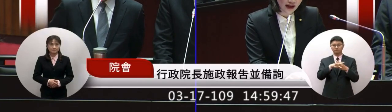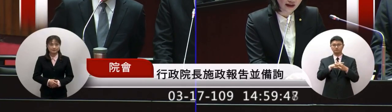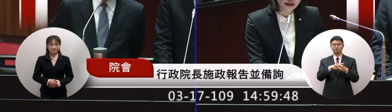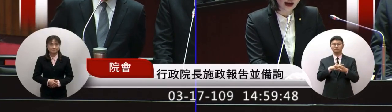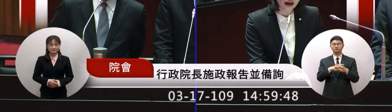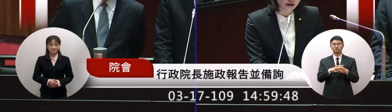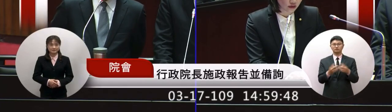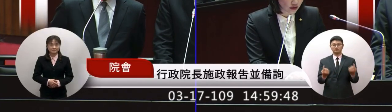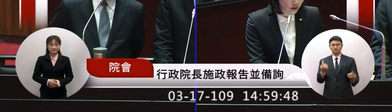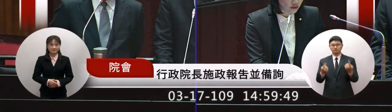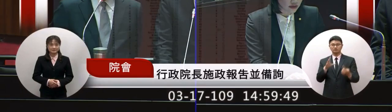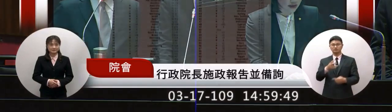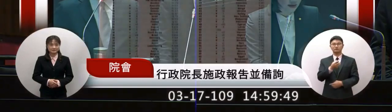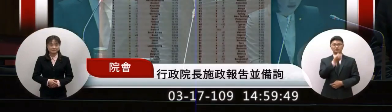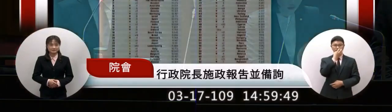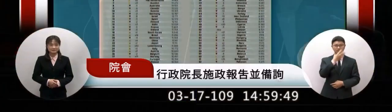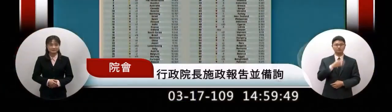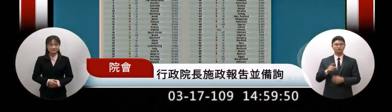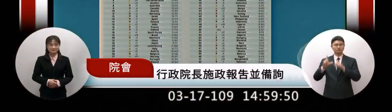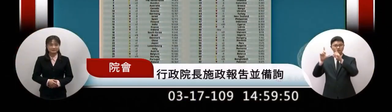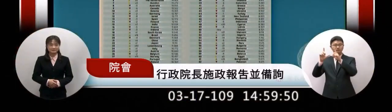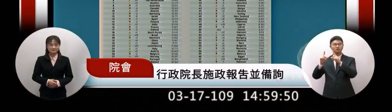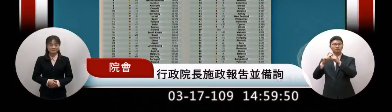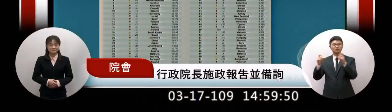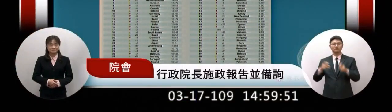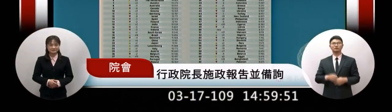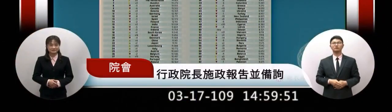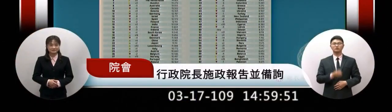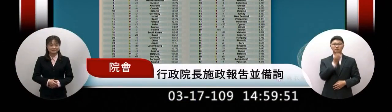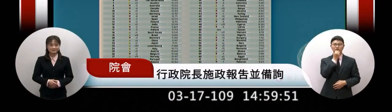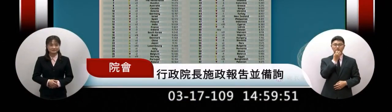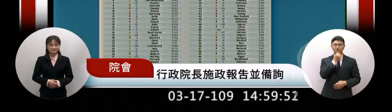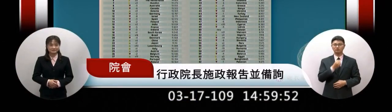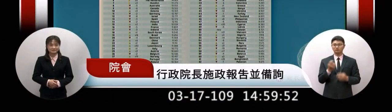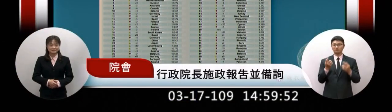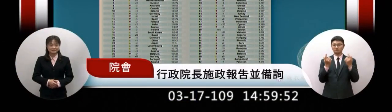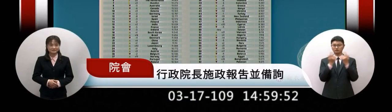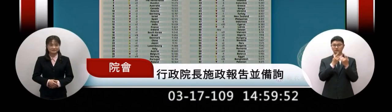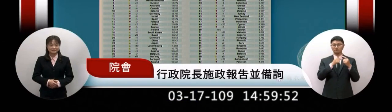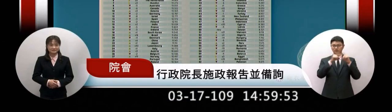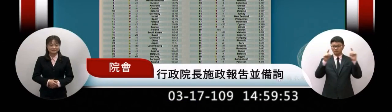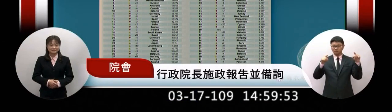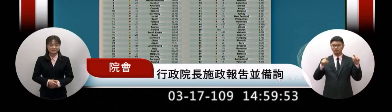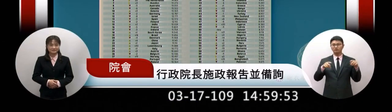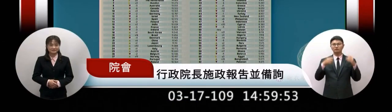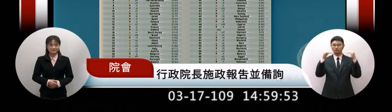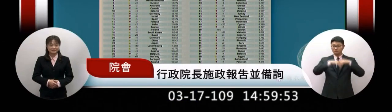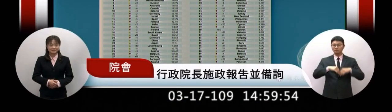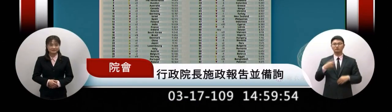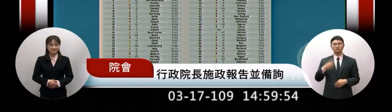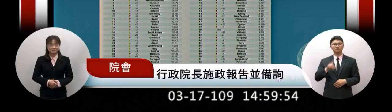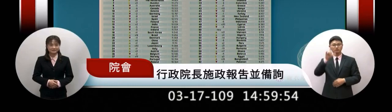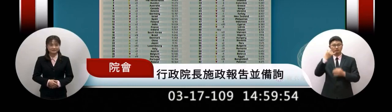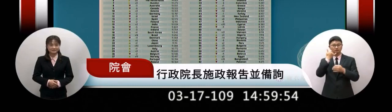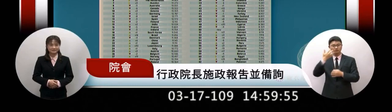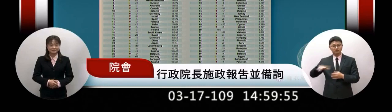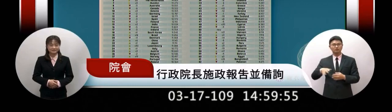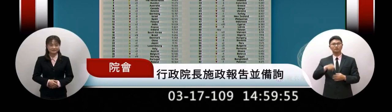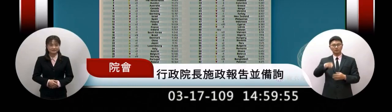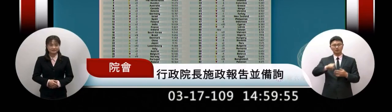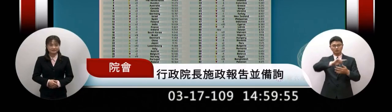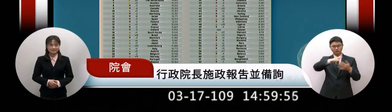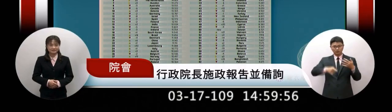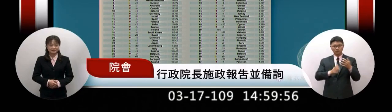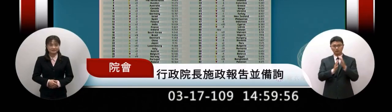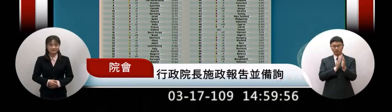有香港、有东京、有首尔、有北京、有上海，他们都是在 FinTech 的排名